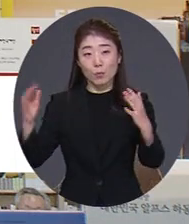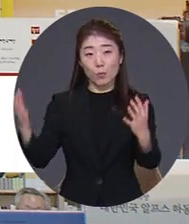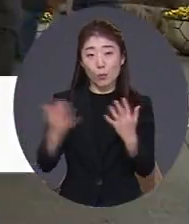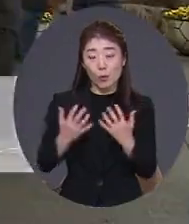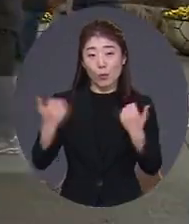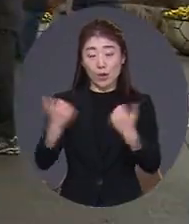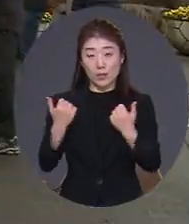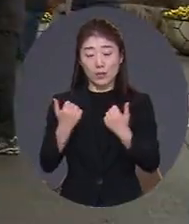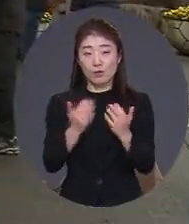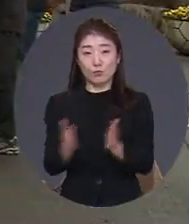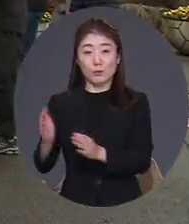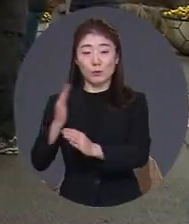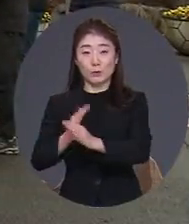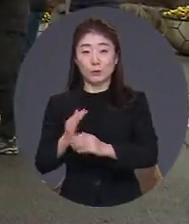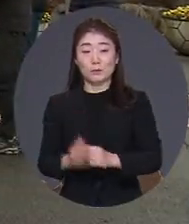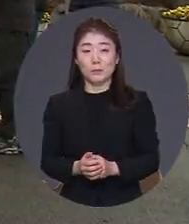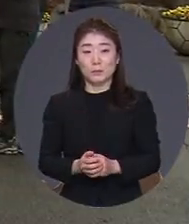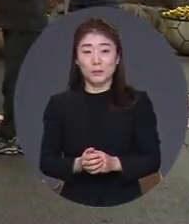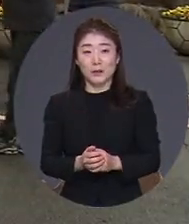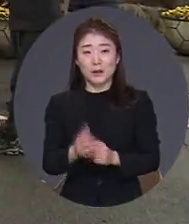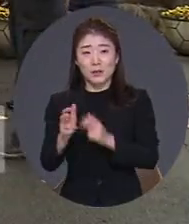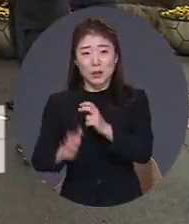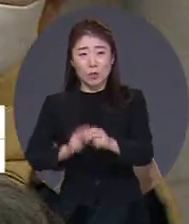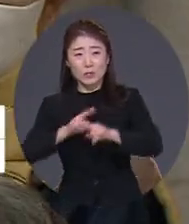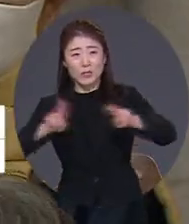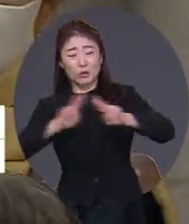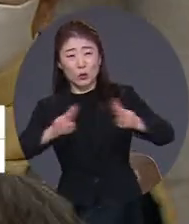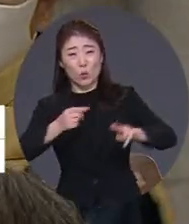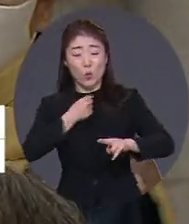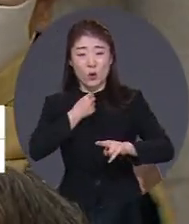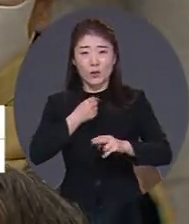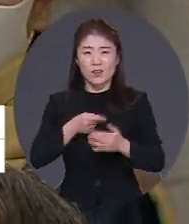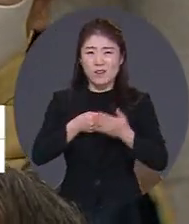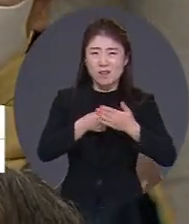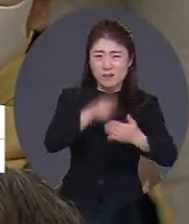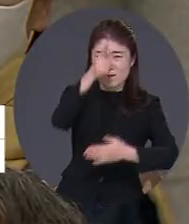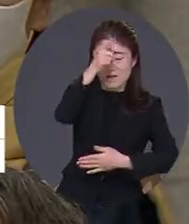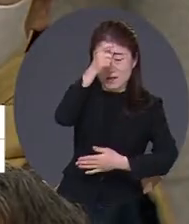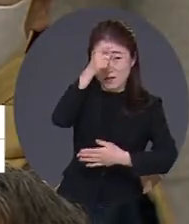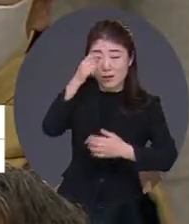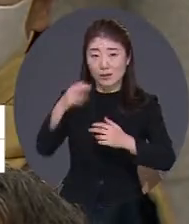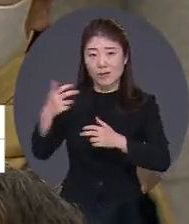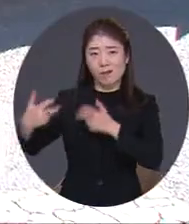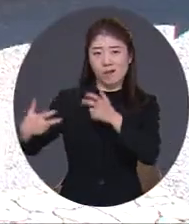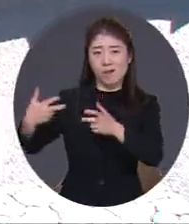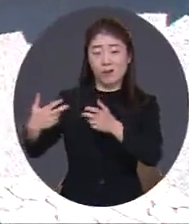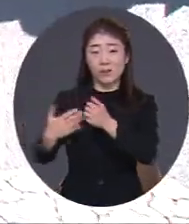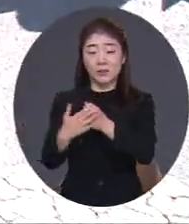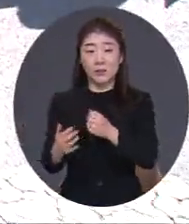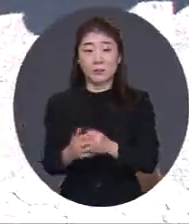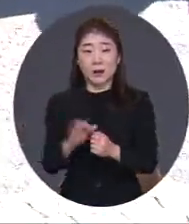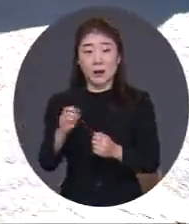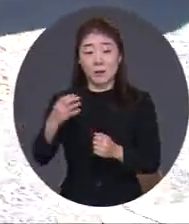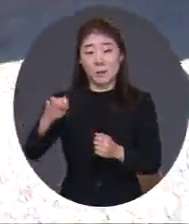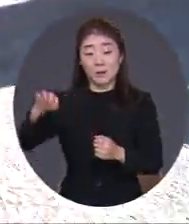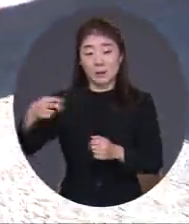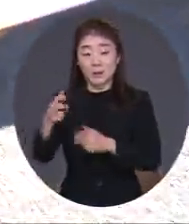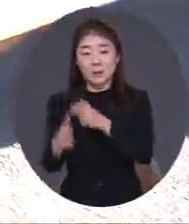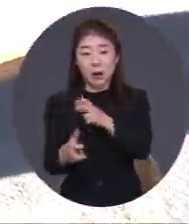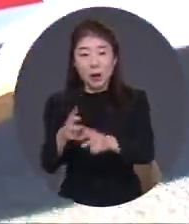있습니다. 사업 포기 요구와 강행 의지가 맞물리면서 알프스 프로젝트가 지방